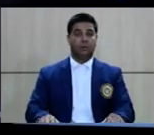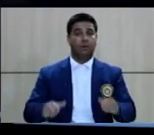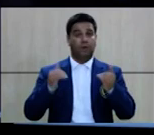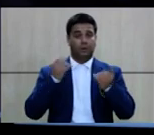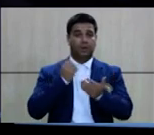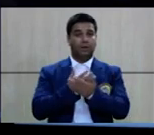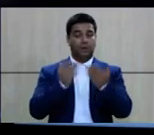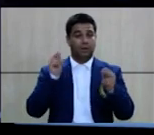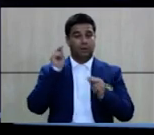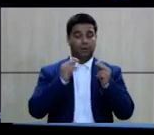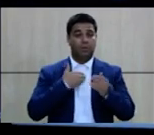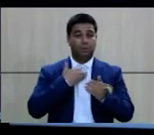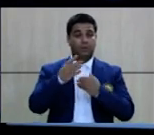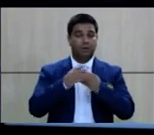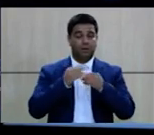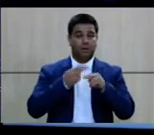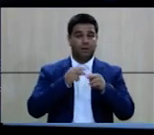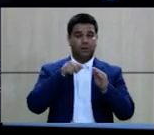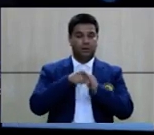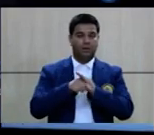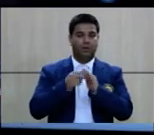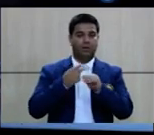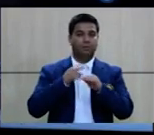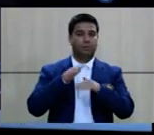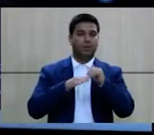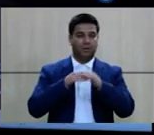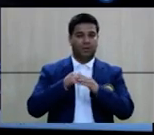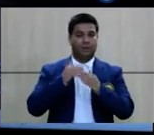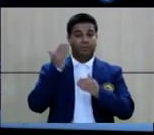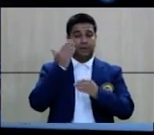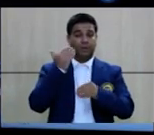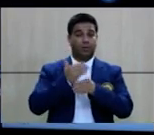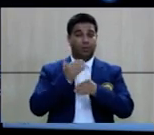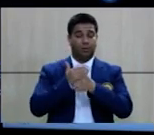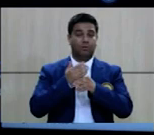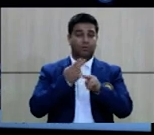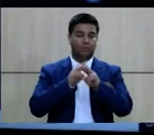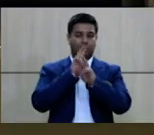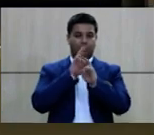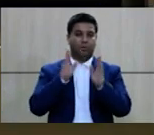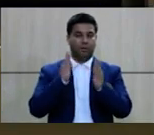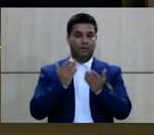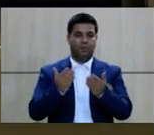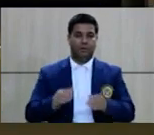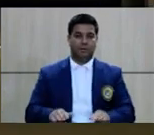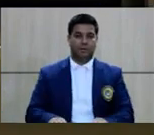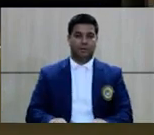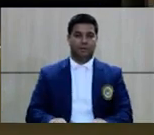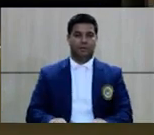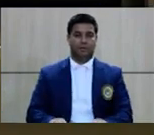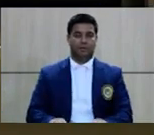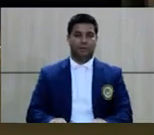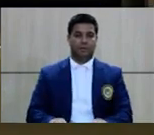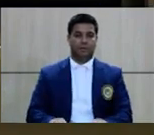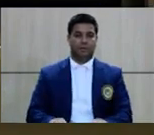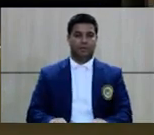Endi aziz o'quvchilar, biz mineral o'g'itlarni aniqlash bo'yicha tajribalarni ko'rib chiqamiz.